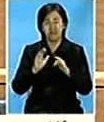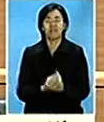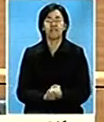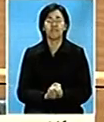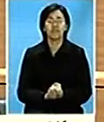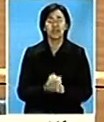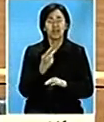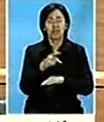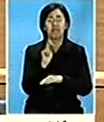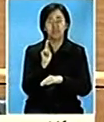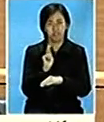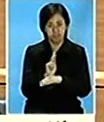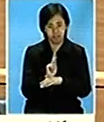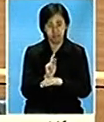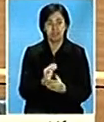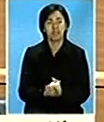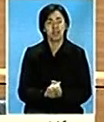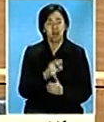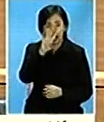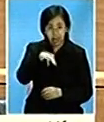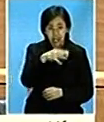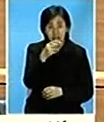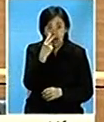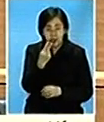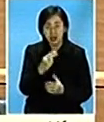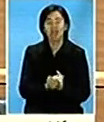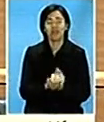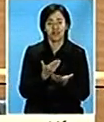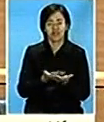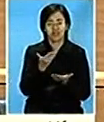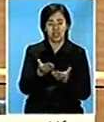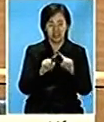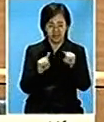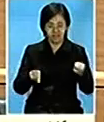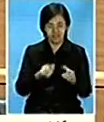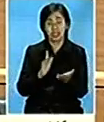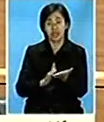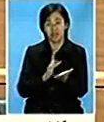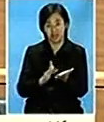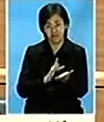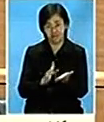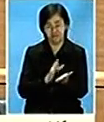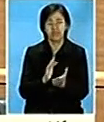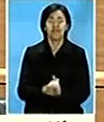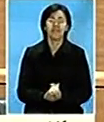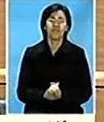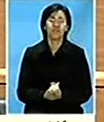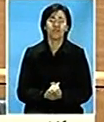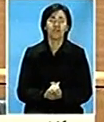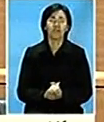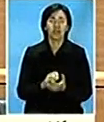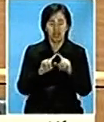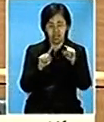ครับอันนี้คือการซื้อตัวแท็บเล็ต PC แล้วก็มีเรื่องของคอนเทนต์อยู่บ้